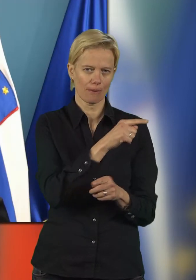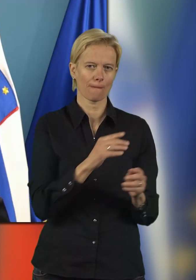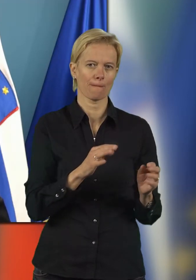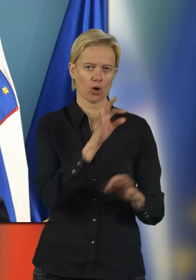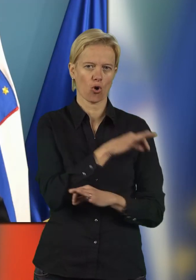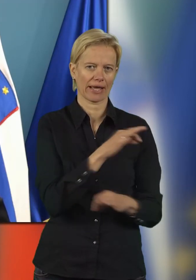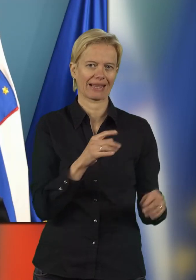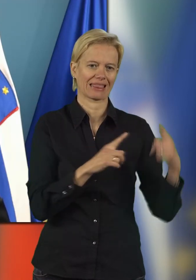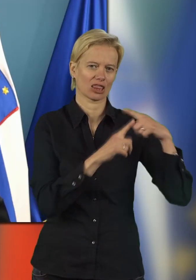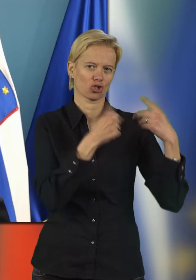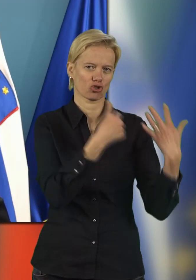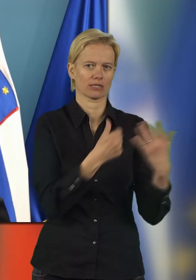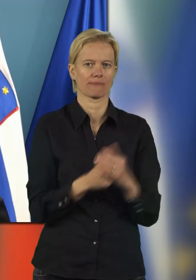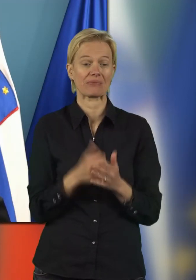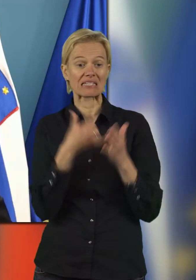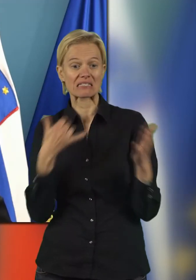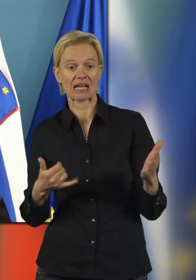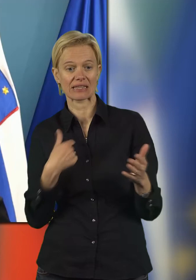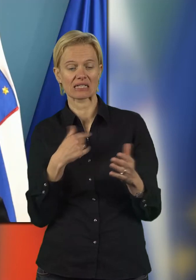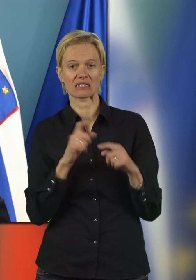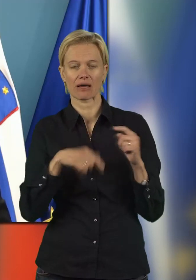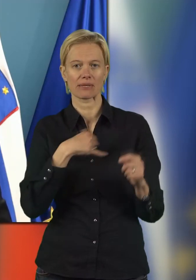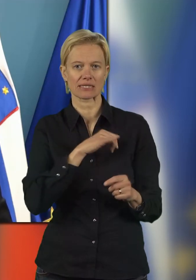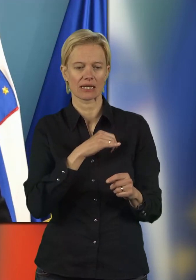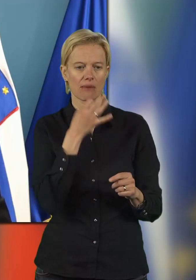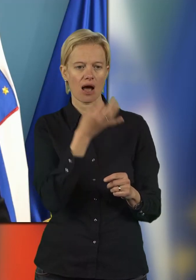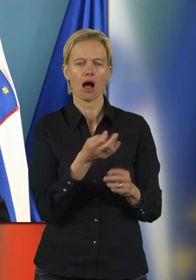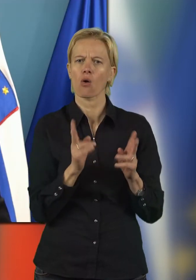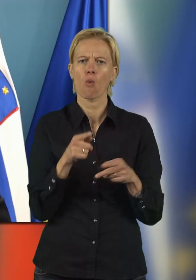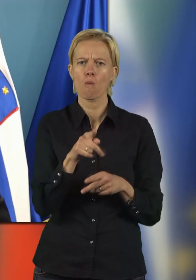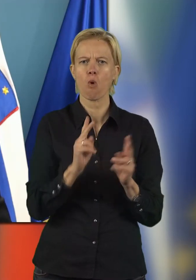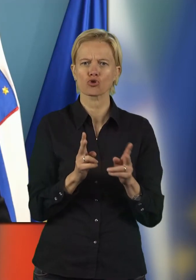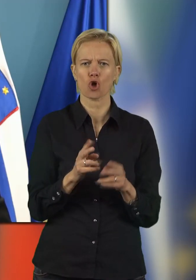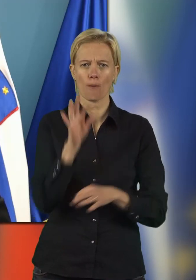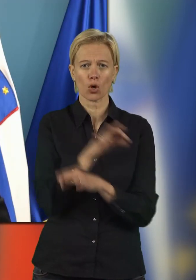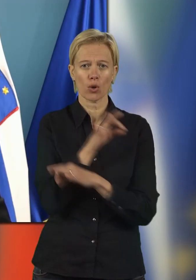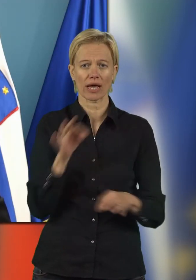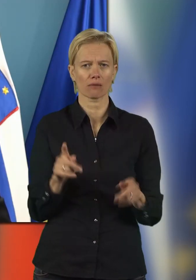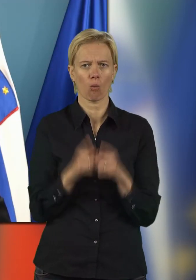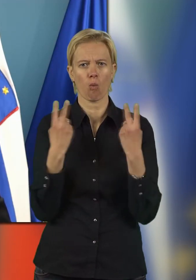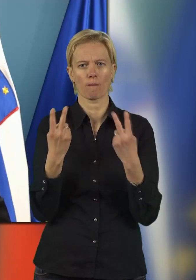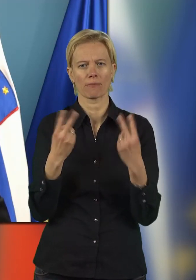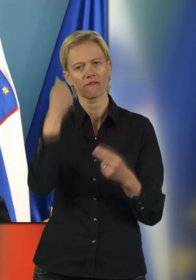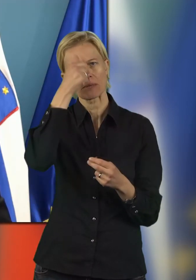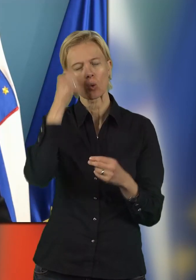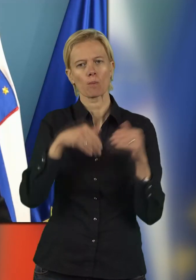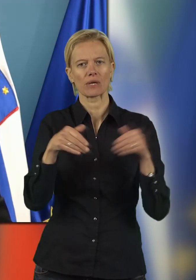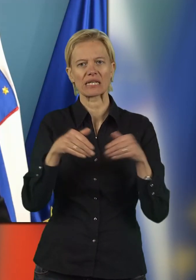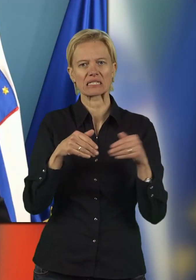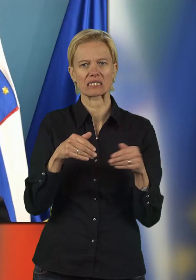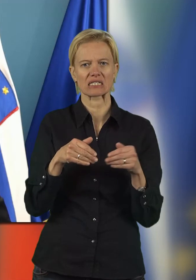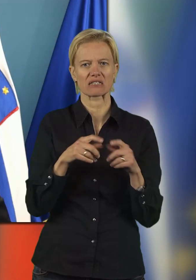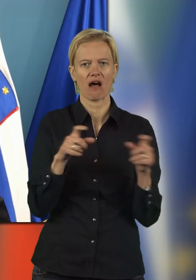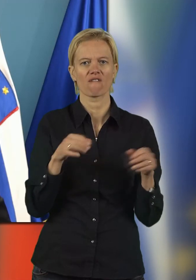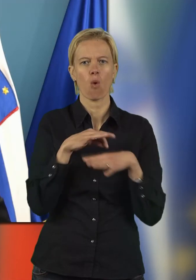seveda nikakor ne tako kot projekt T6. Zadnja stvar, ki me pa zanima, je pa še, kako je to možno, da